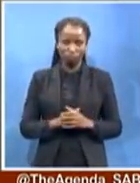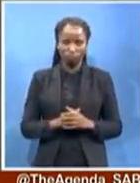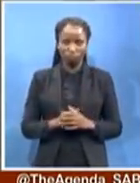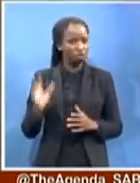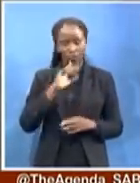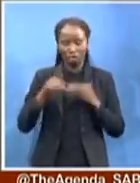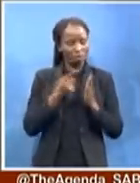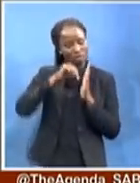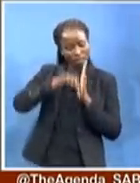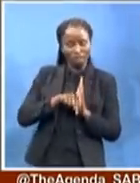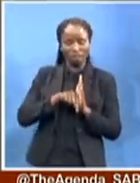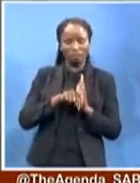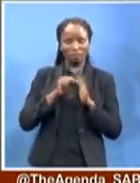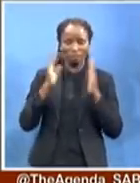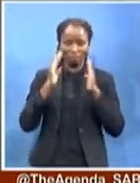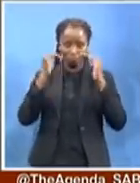ekhaya cha.